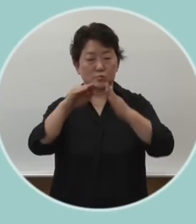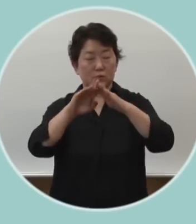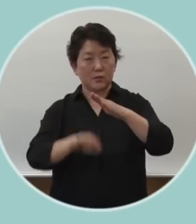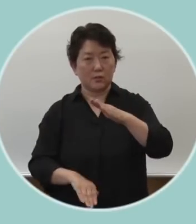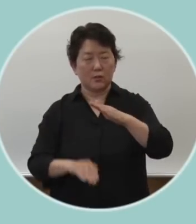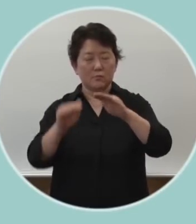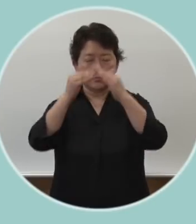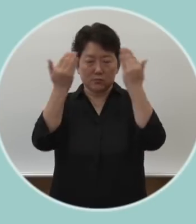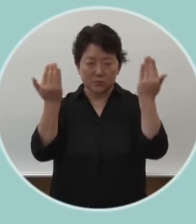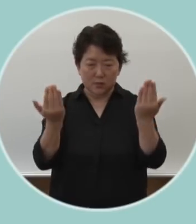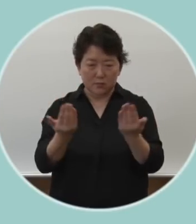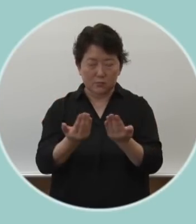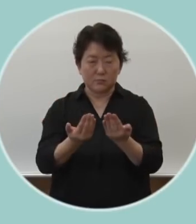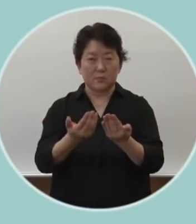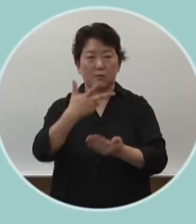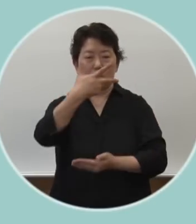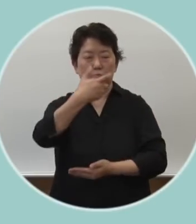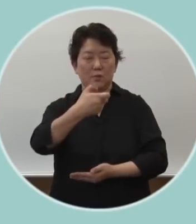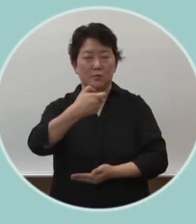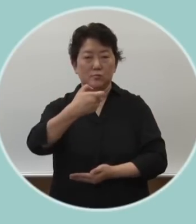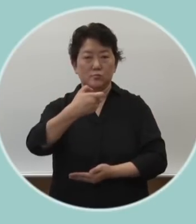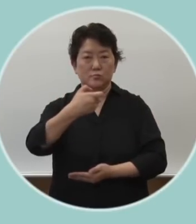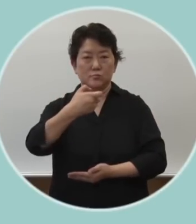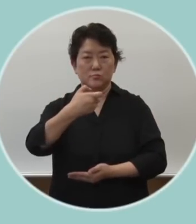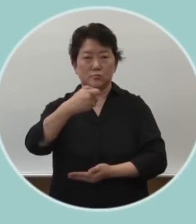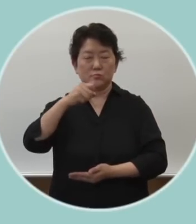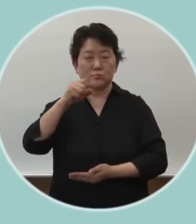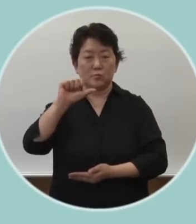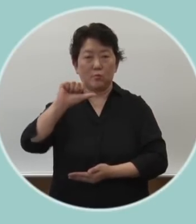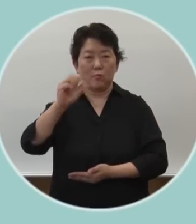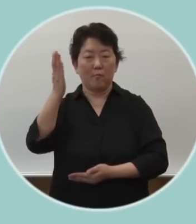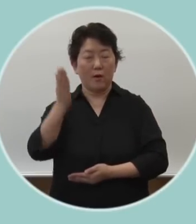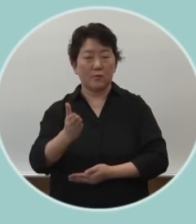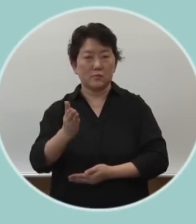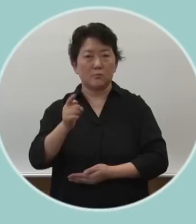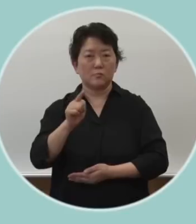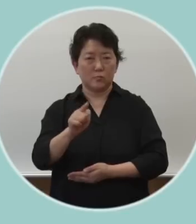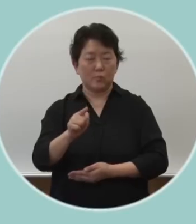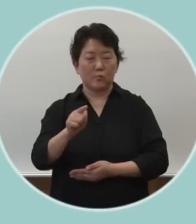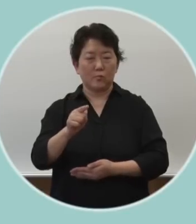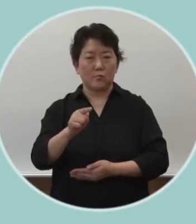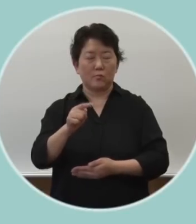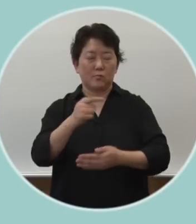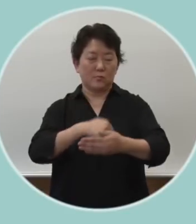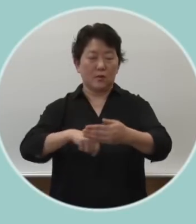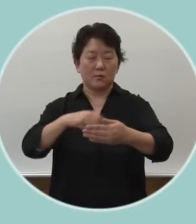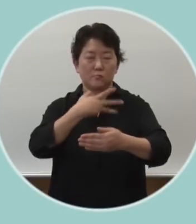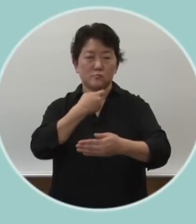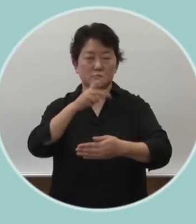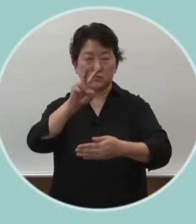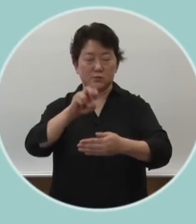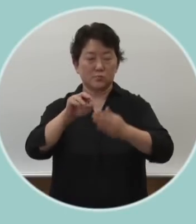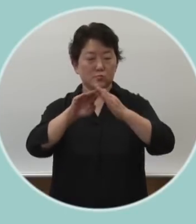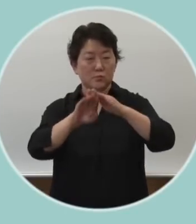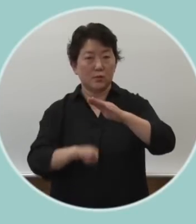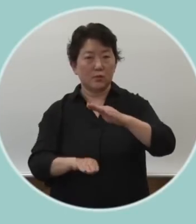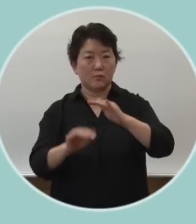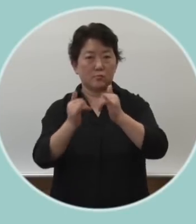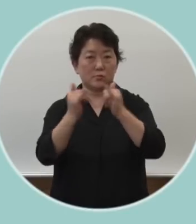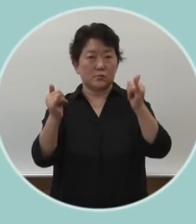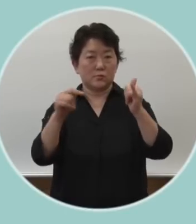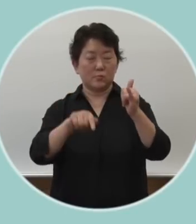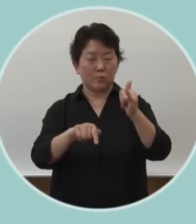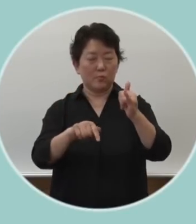方が全体の約75%を占めており、中でも20歳未満の方